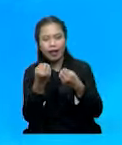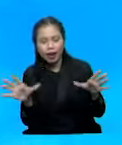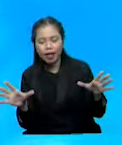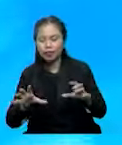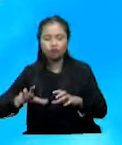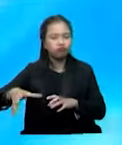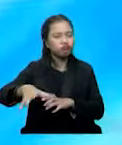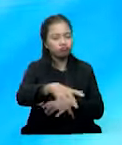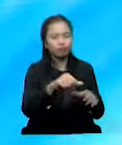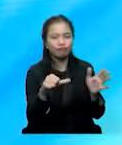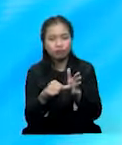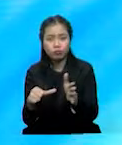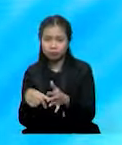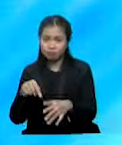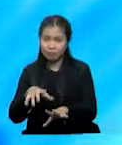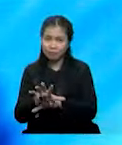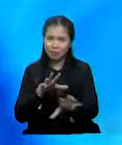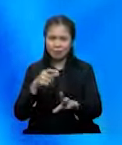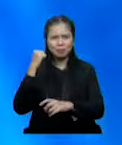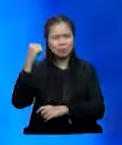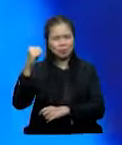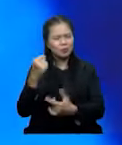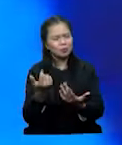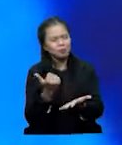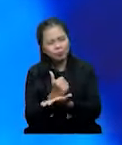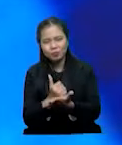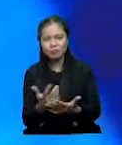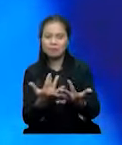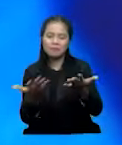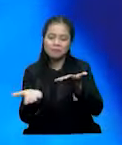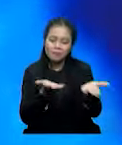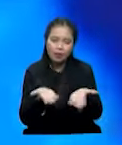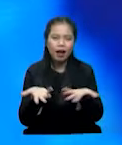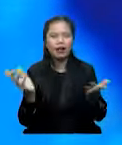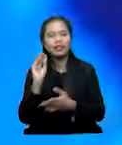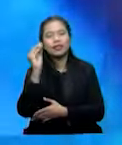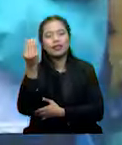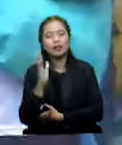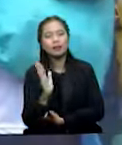berbagai daerah. Kali ini Partai Perindo melayani masyarakat di Kebun Jeruk, Jakarta Barat.